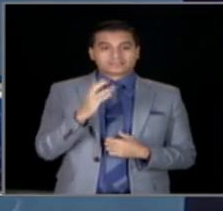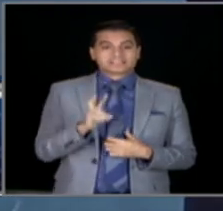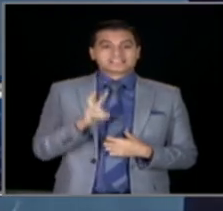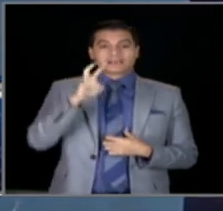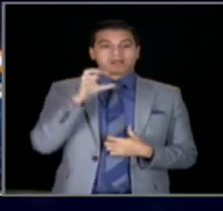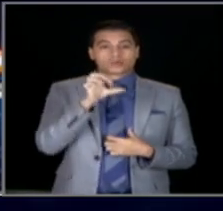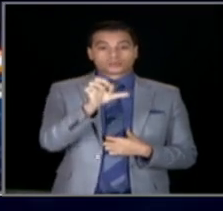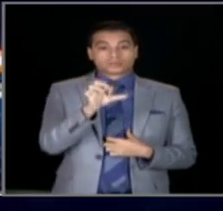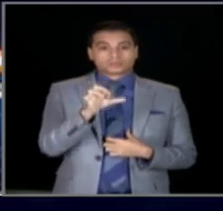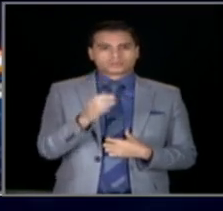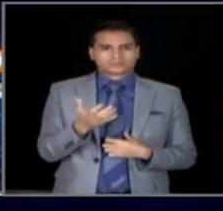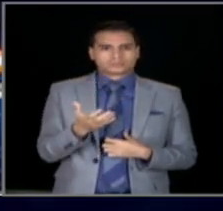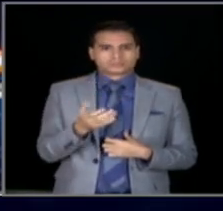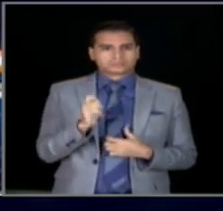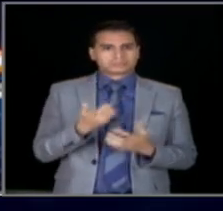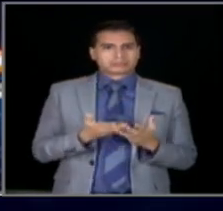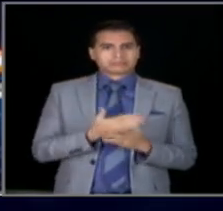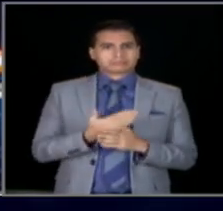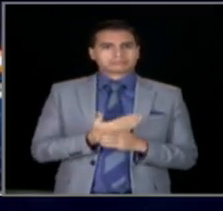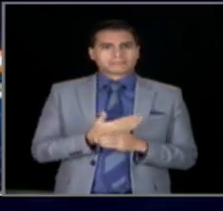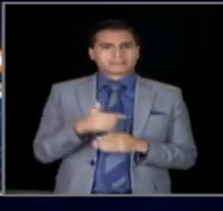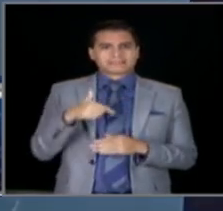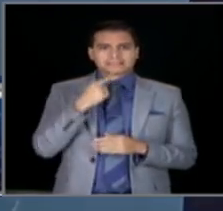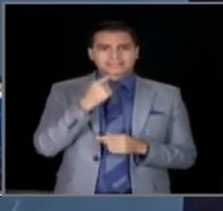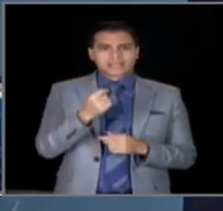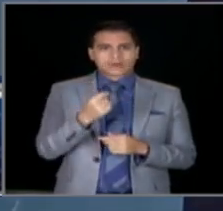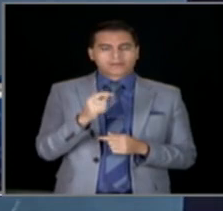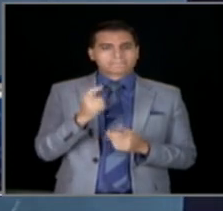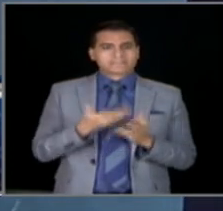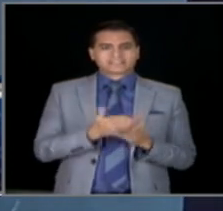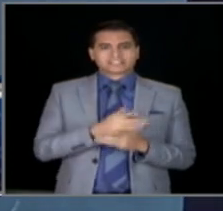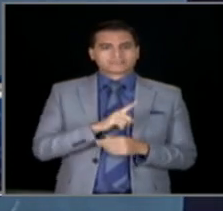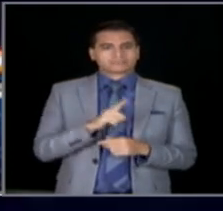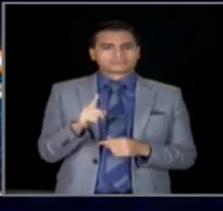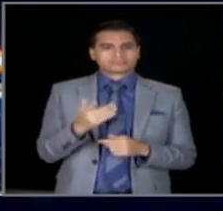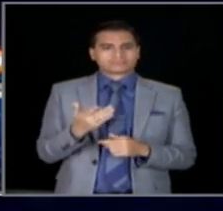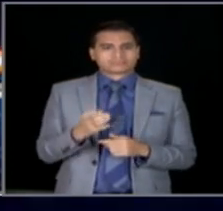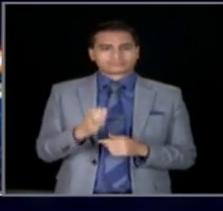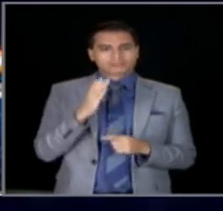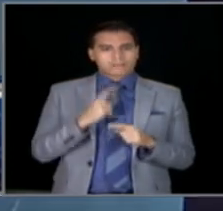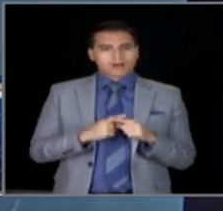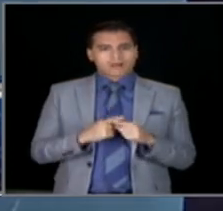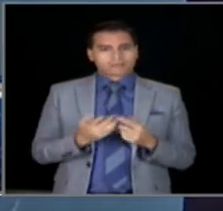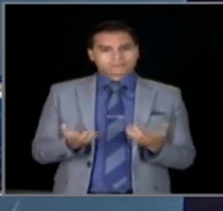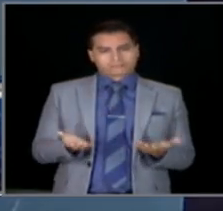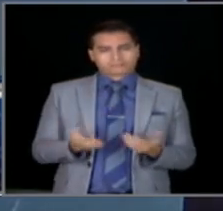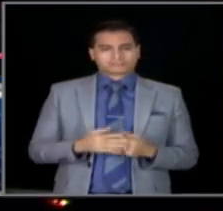97. مستعجل ليه؟ ده فات 6 ثواني، ما تستعجلش قوي كده. إجابة خاطئة.